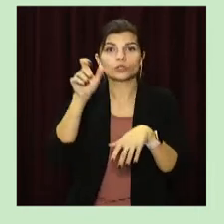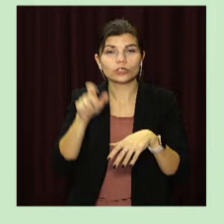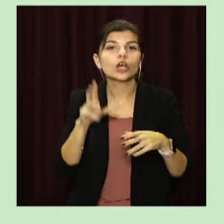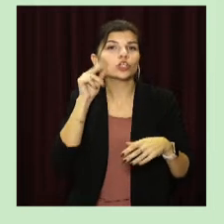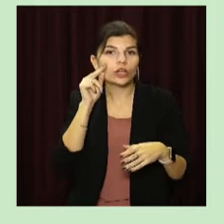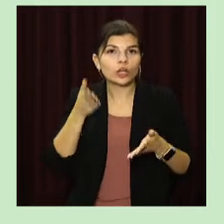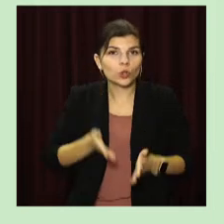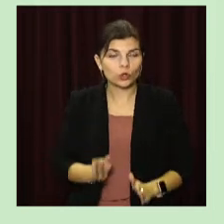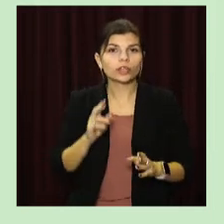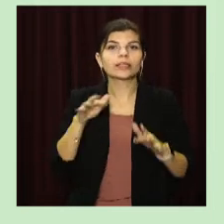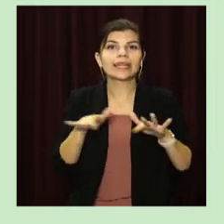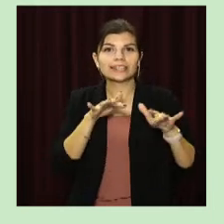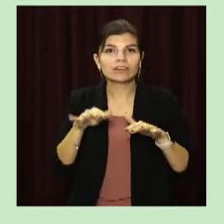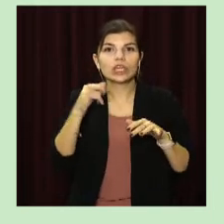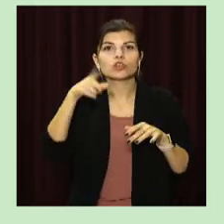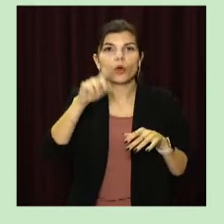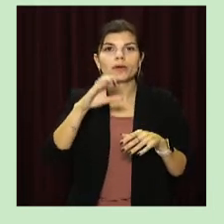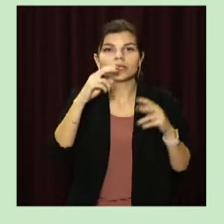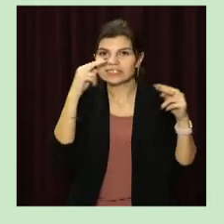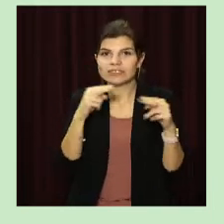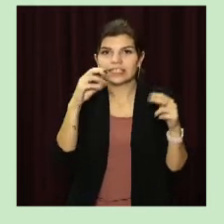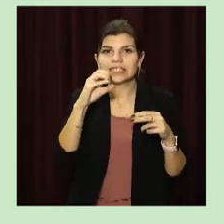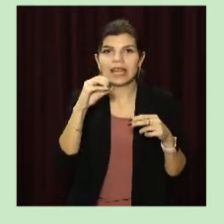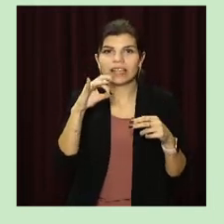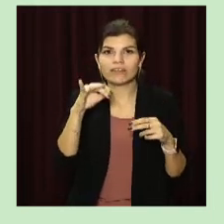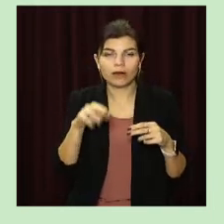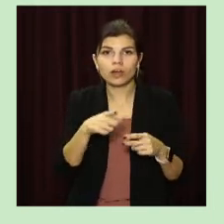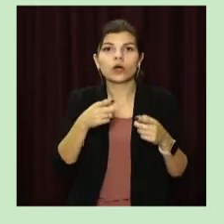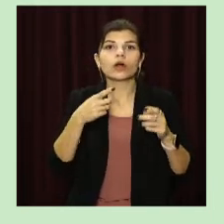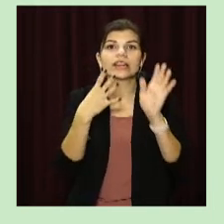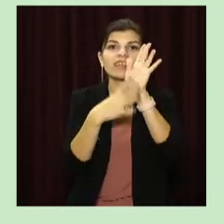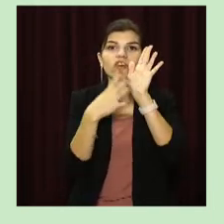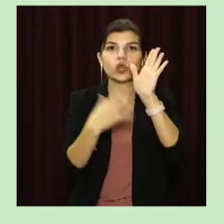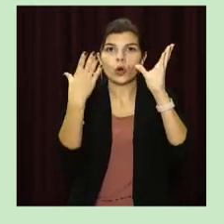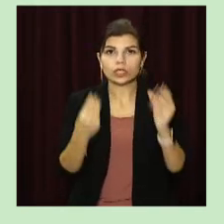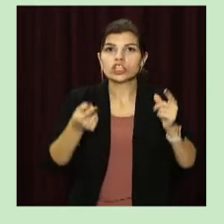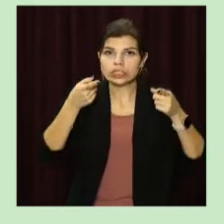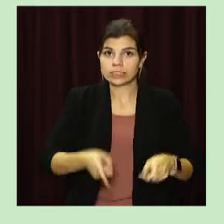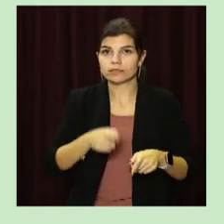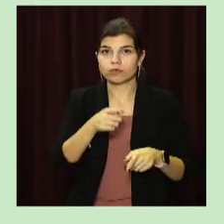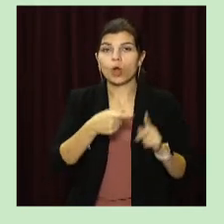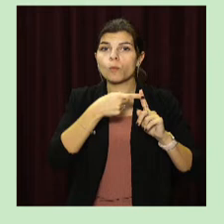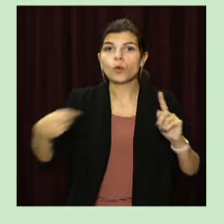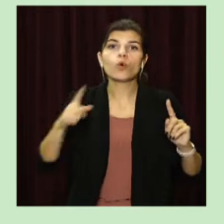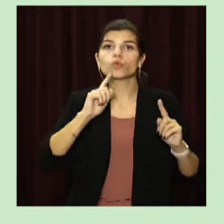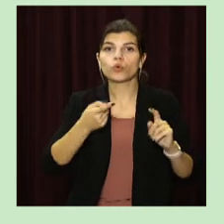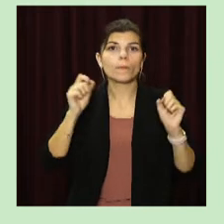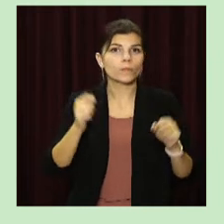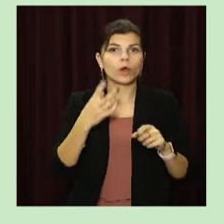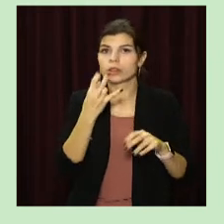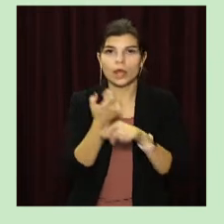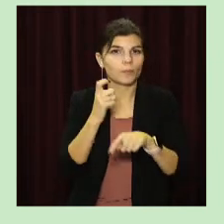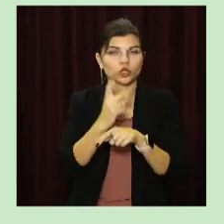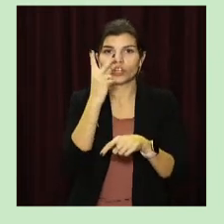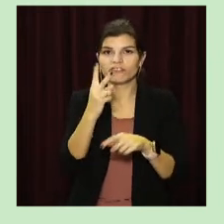дата народження, термін дії та номер сертифіката. Він дійсний 90 днів. Протягом року можна згенерувати не більше